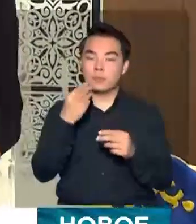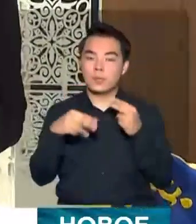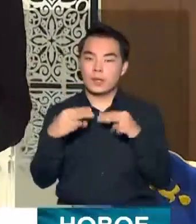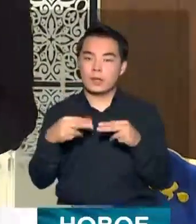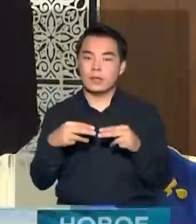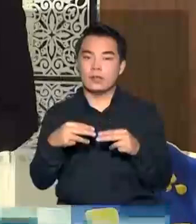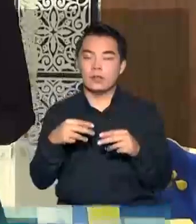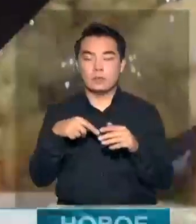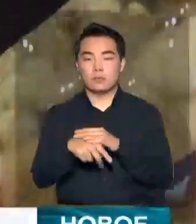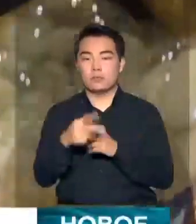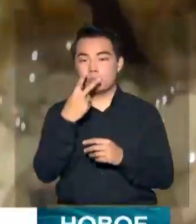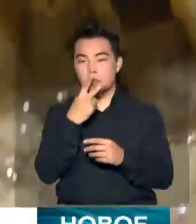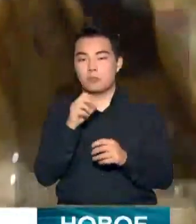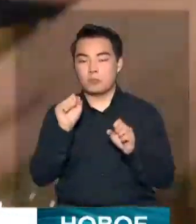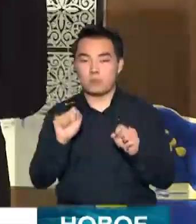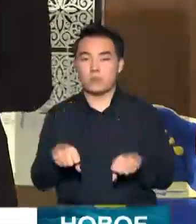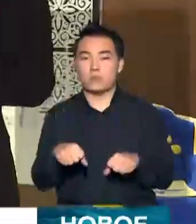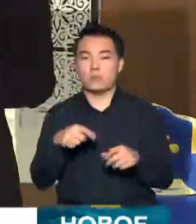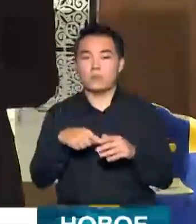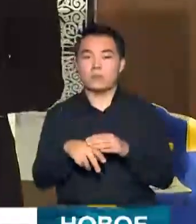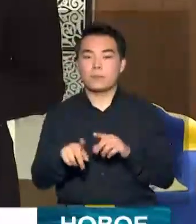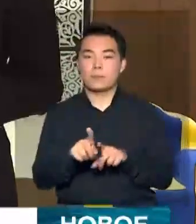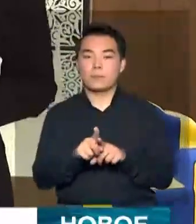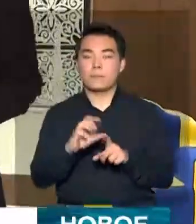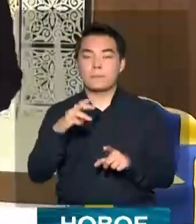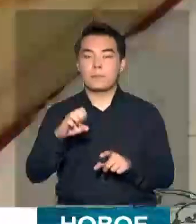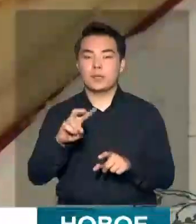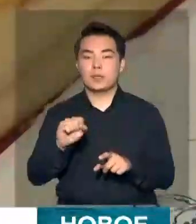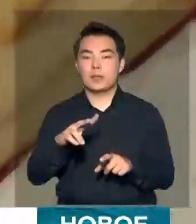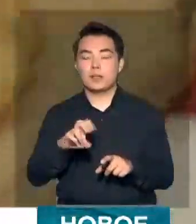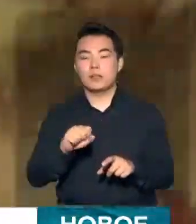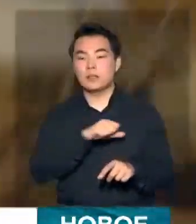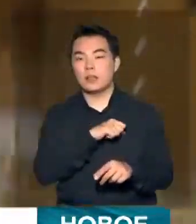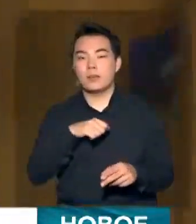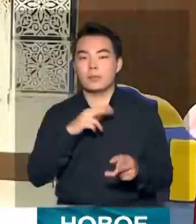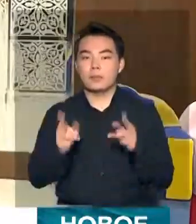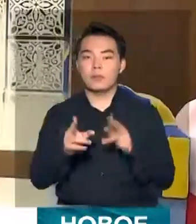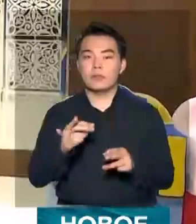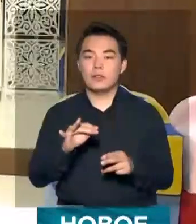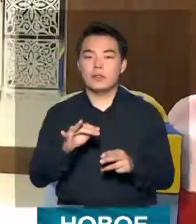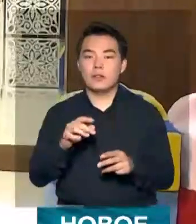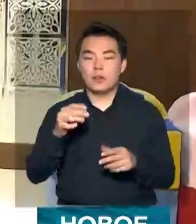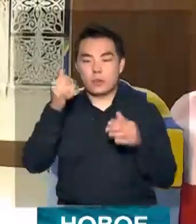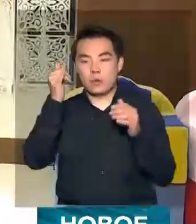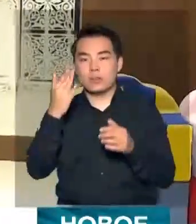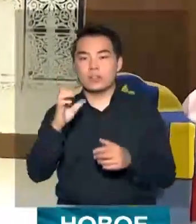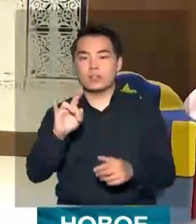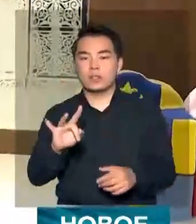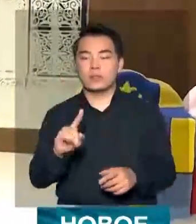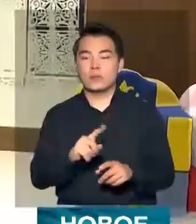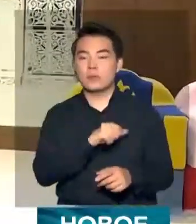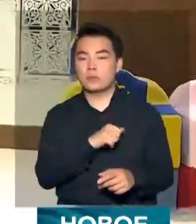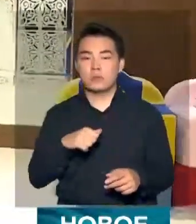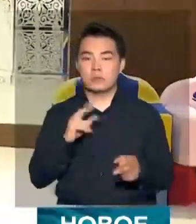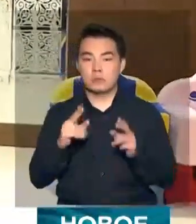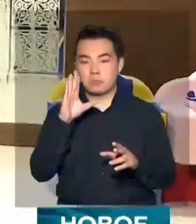А то и понятно, ну как же мы без домашней сметаны или козьего сыра? Ну тут уже